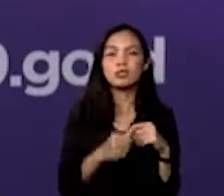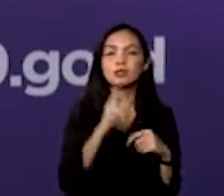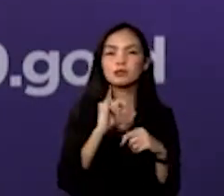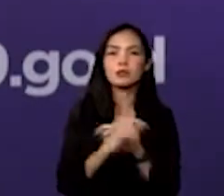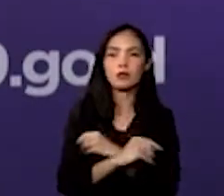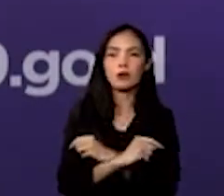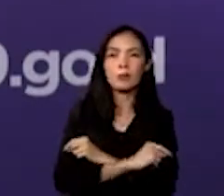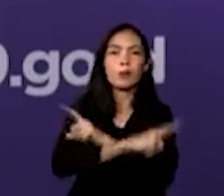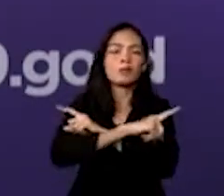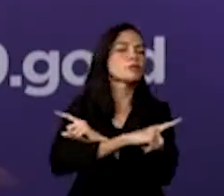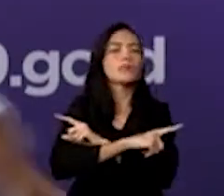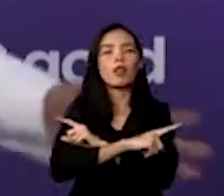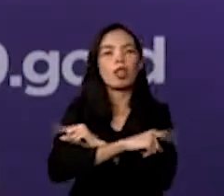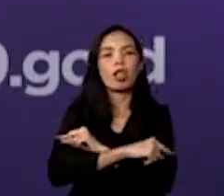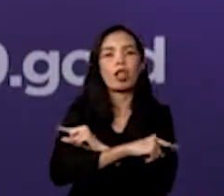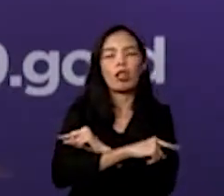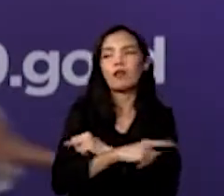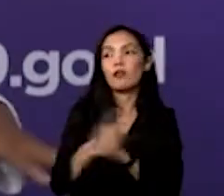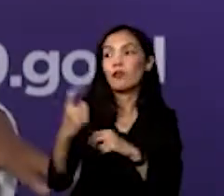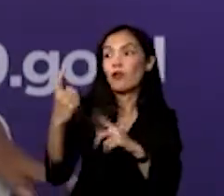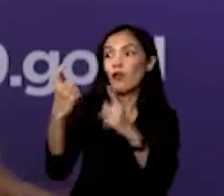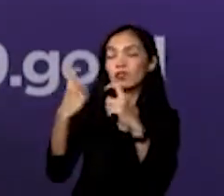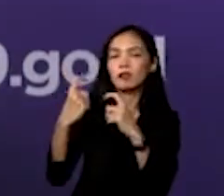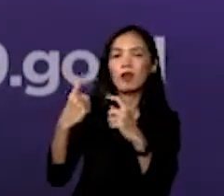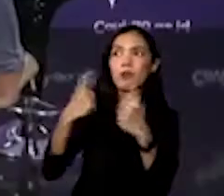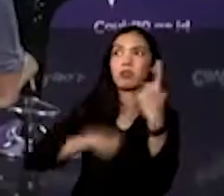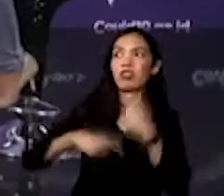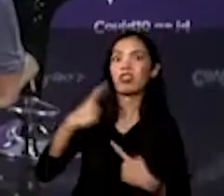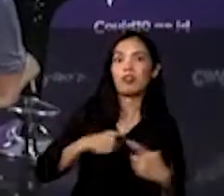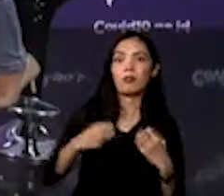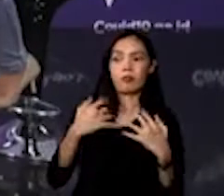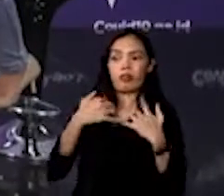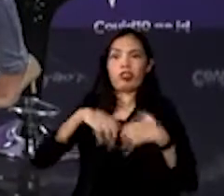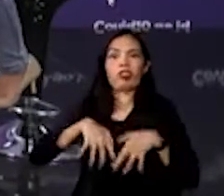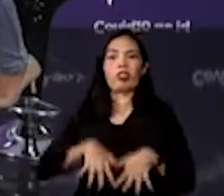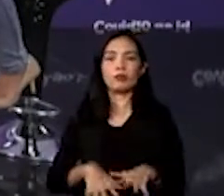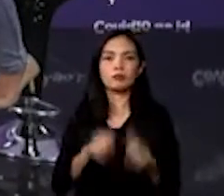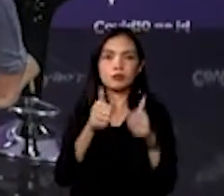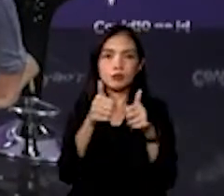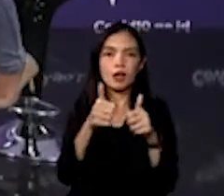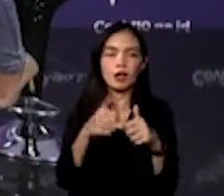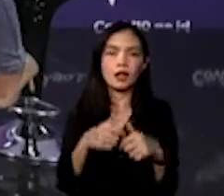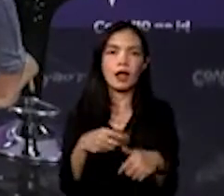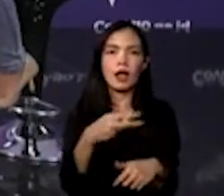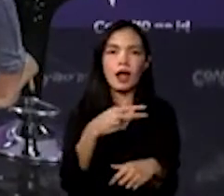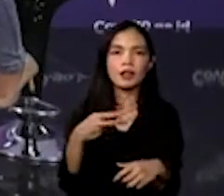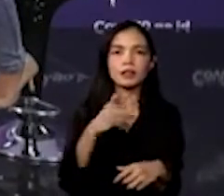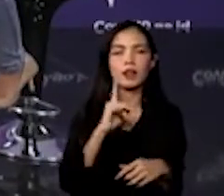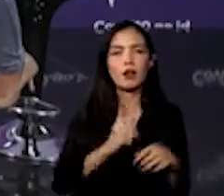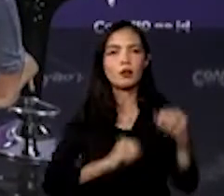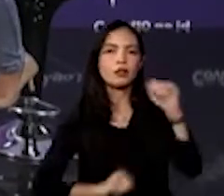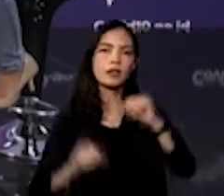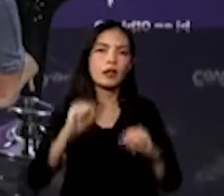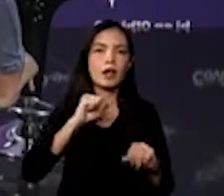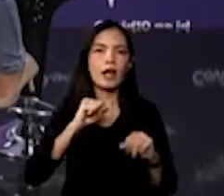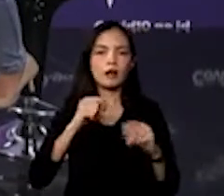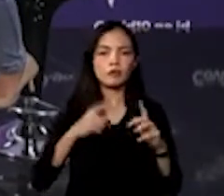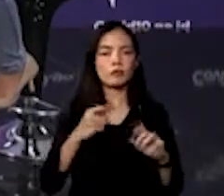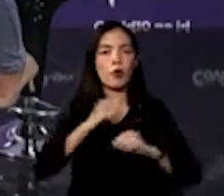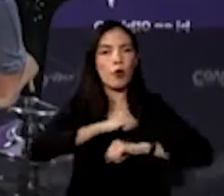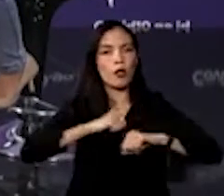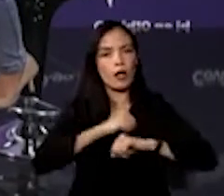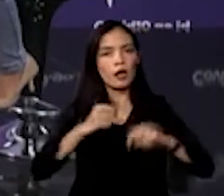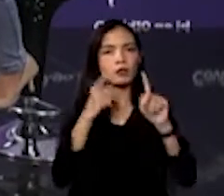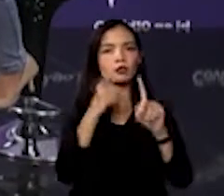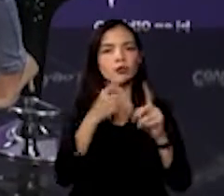dipukulin sama covid mati semua tentara kita ya jadi itu jadi kalau kita bergerak kita olahraga tujuannya yang